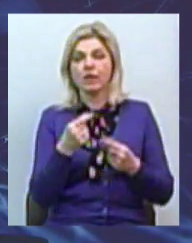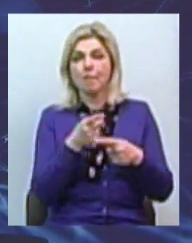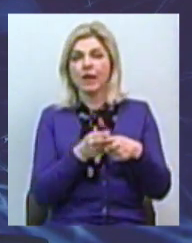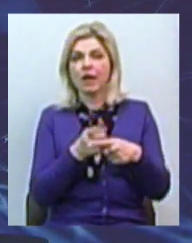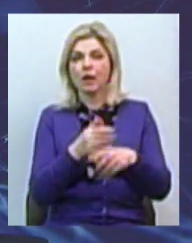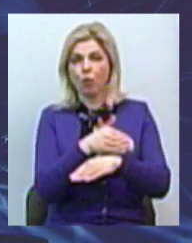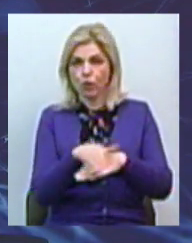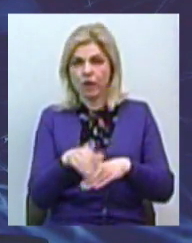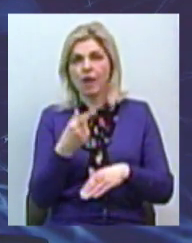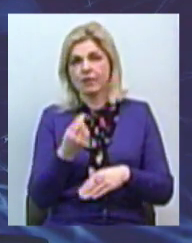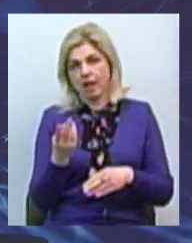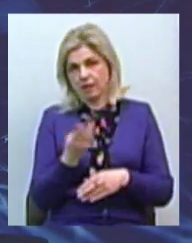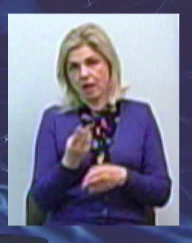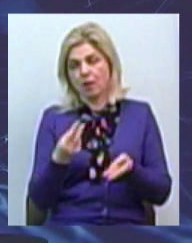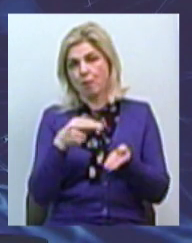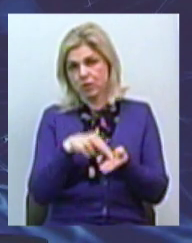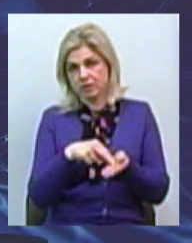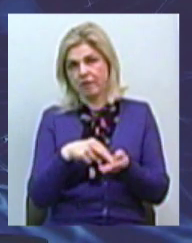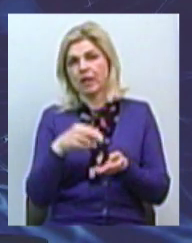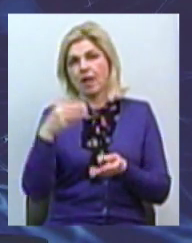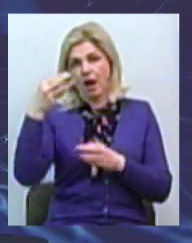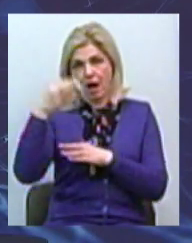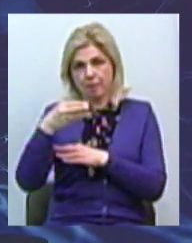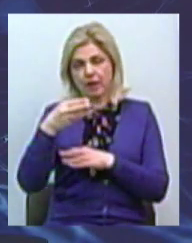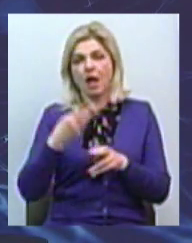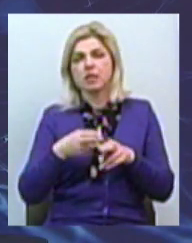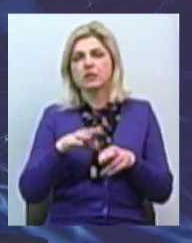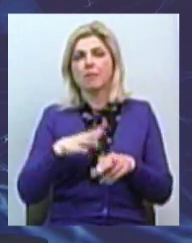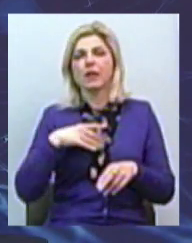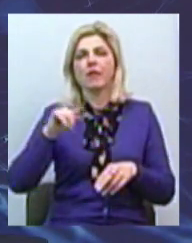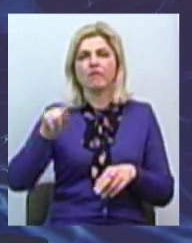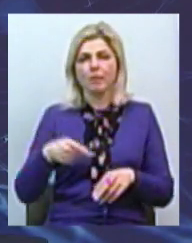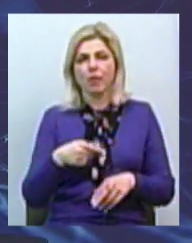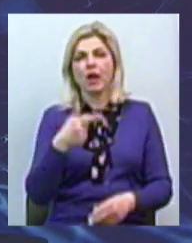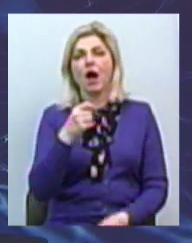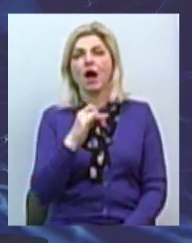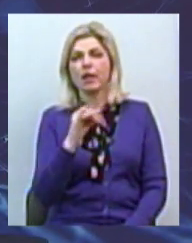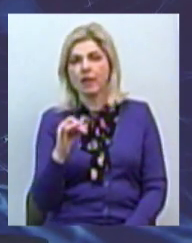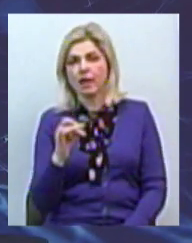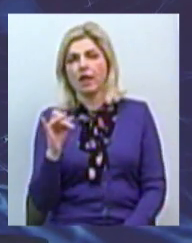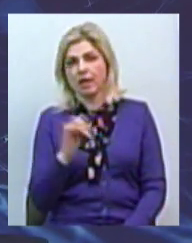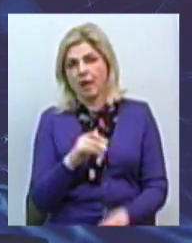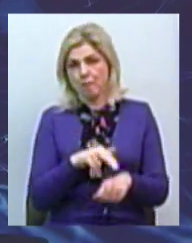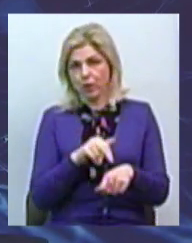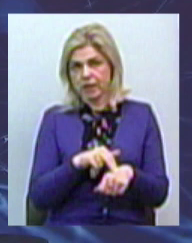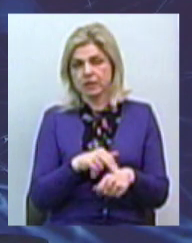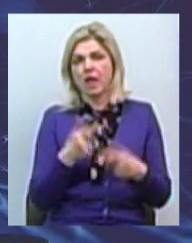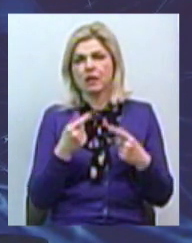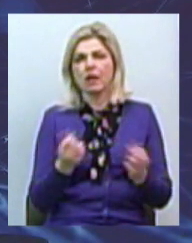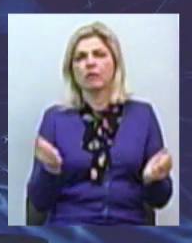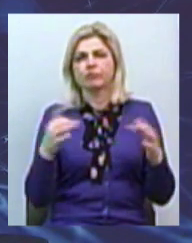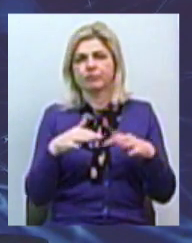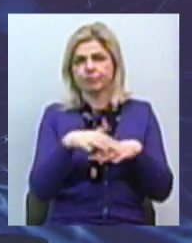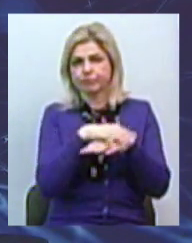і вимоги ІДАІ на той час, і міліції, вони якісь місця скупчення громадян і